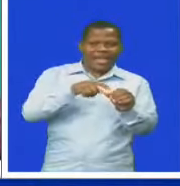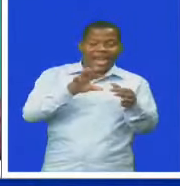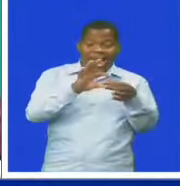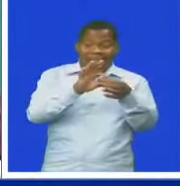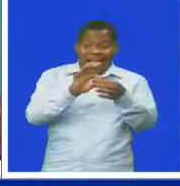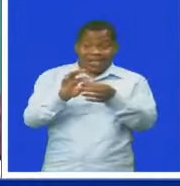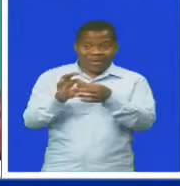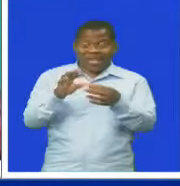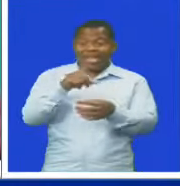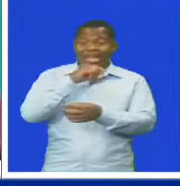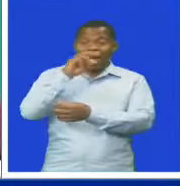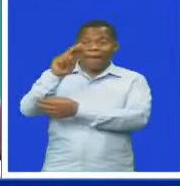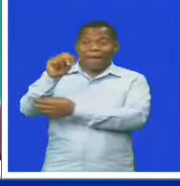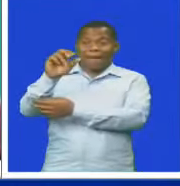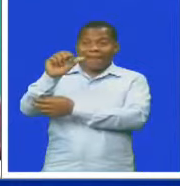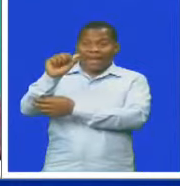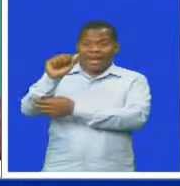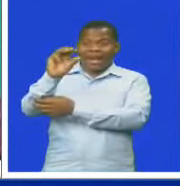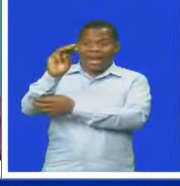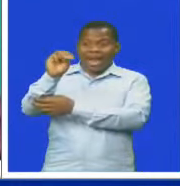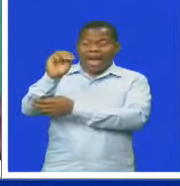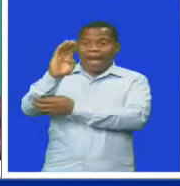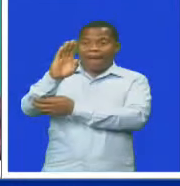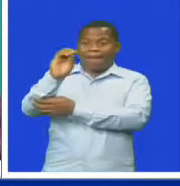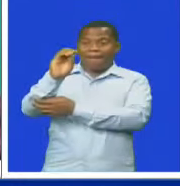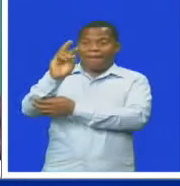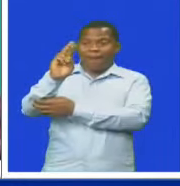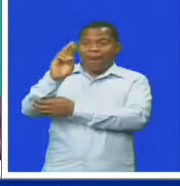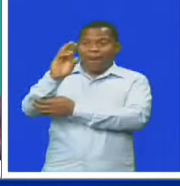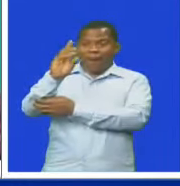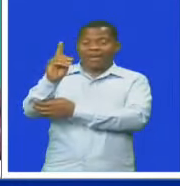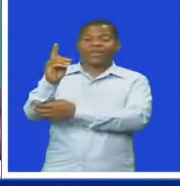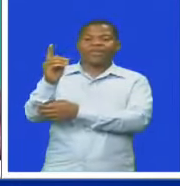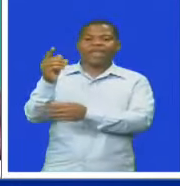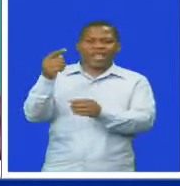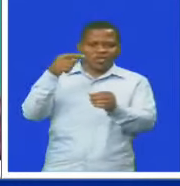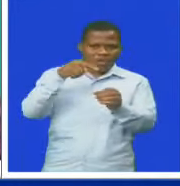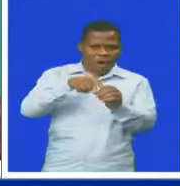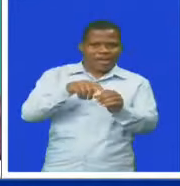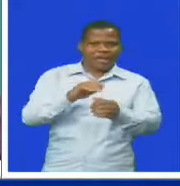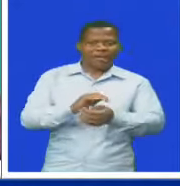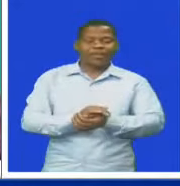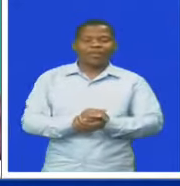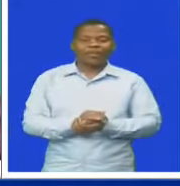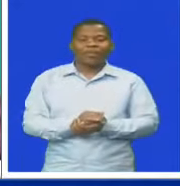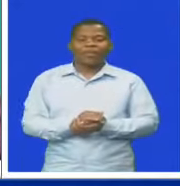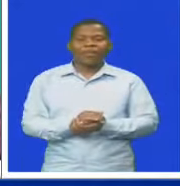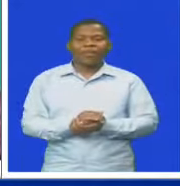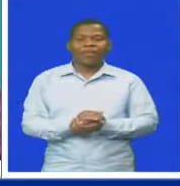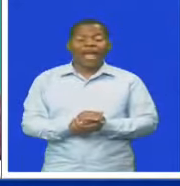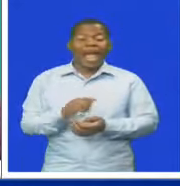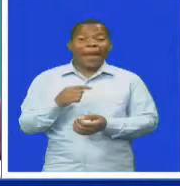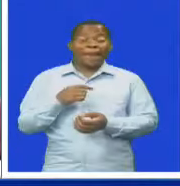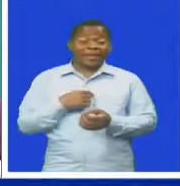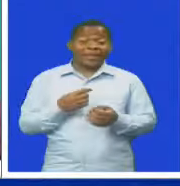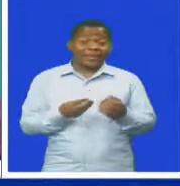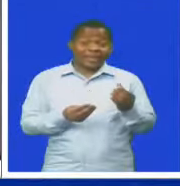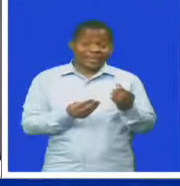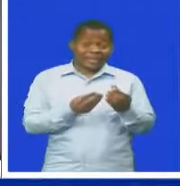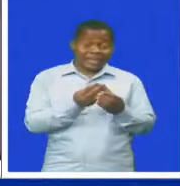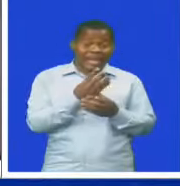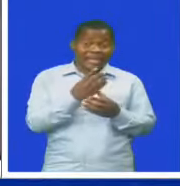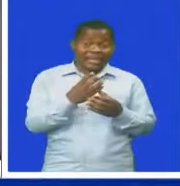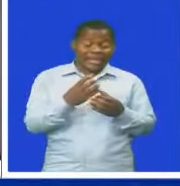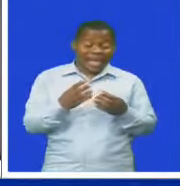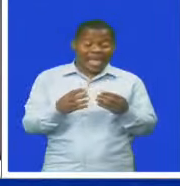ikhona la kulimene ngoba ngigcine ngabona ukuthi no sengisukile kuma baby veg sale ngicala another enterprises. Ngenda ma